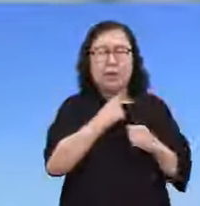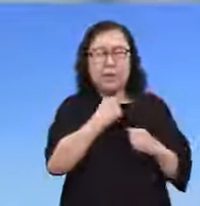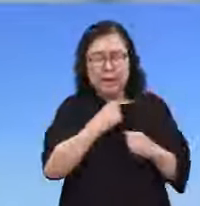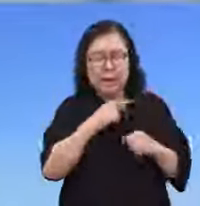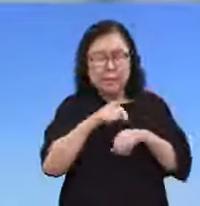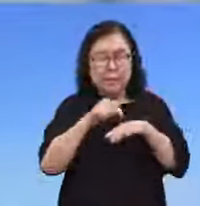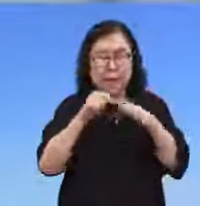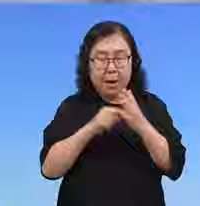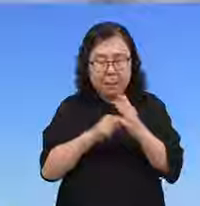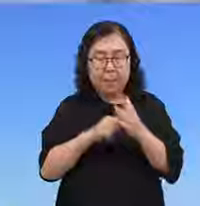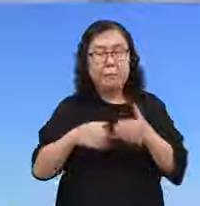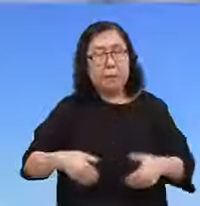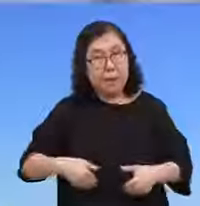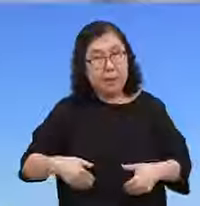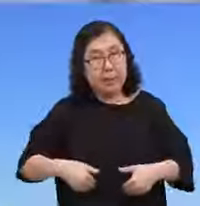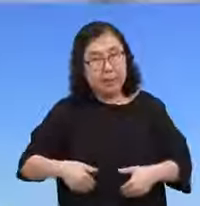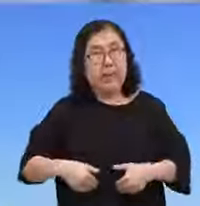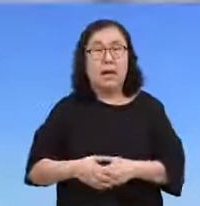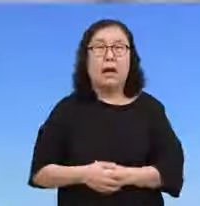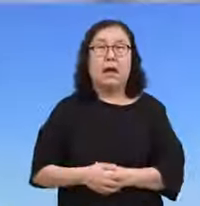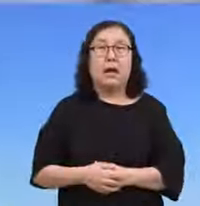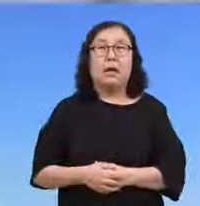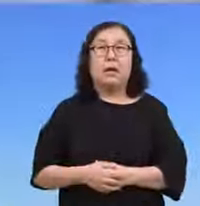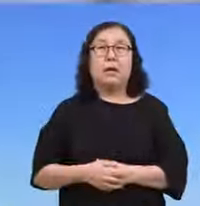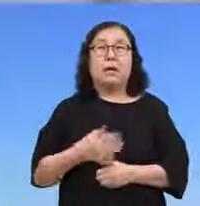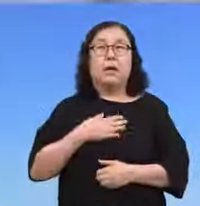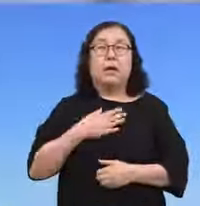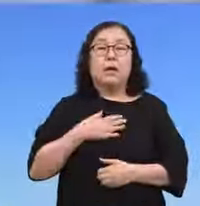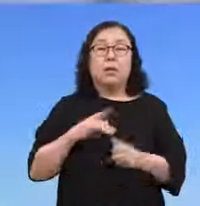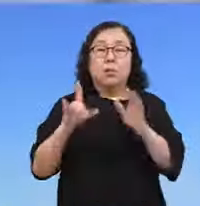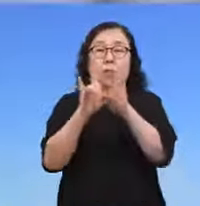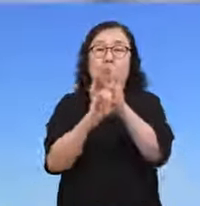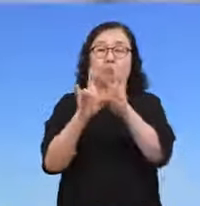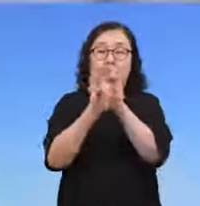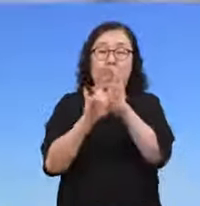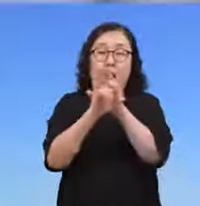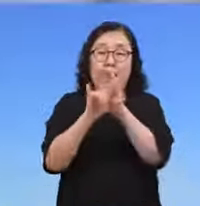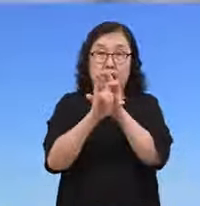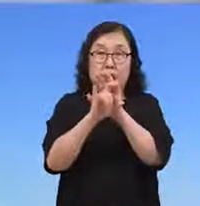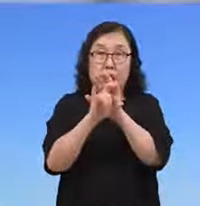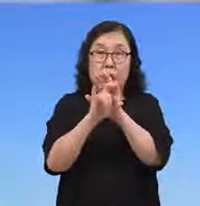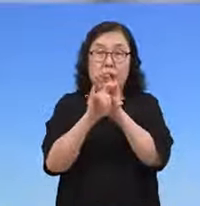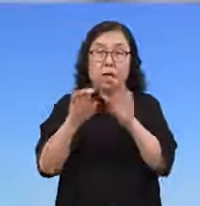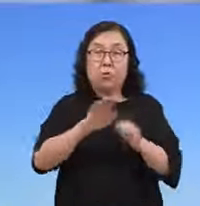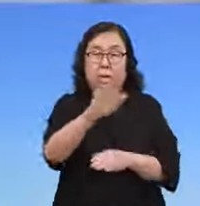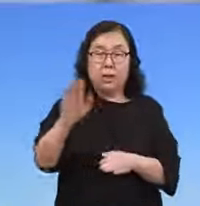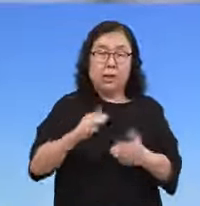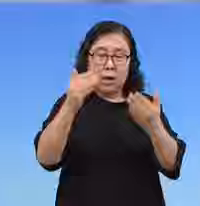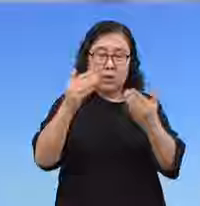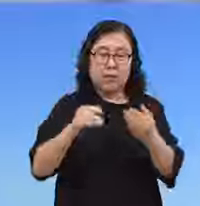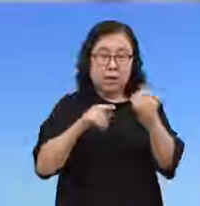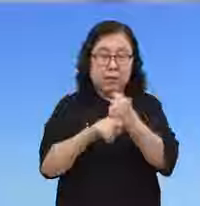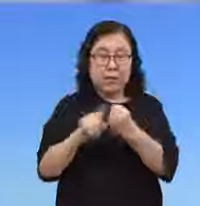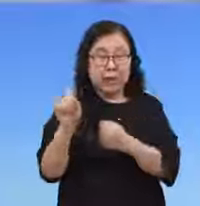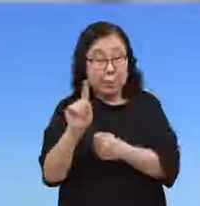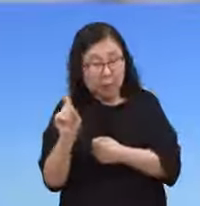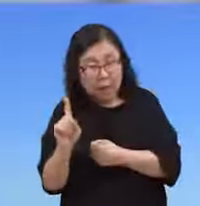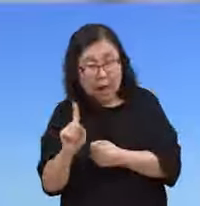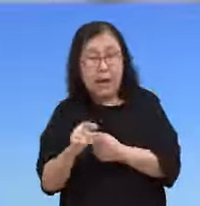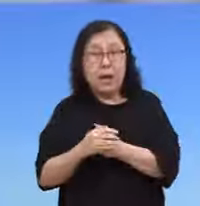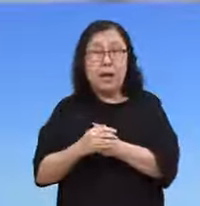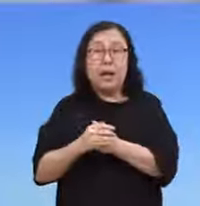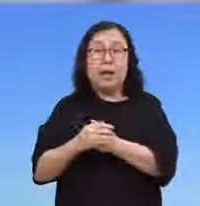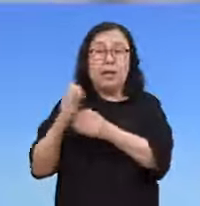저는 지금 몇 주째 시리즈로 이 코로나19가 우리에게 주는 의미, 메시지가 뭘까? 그래서